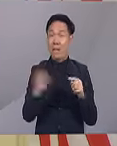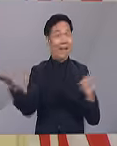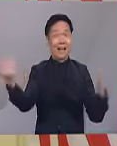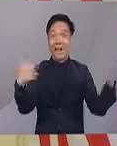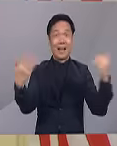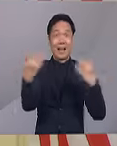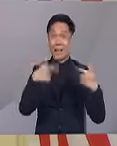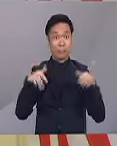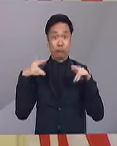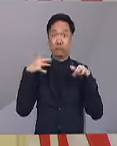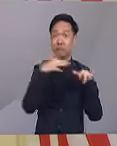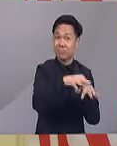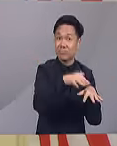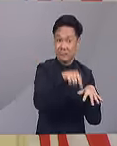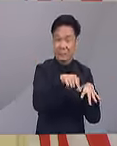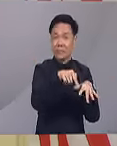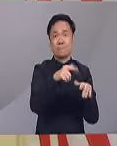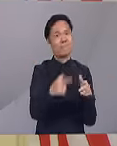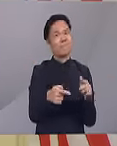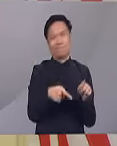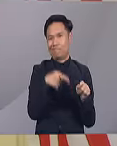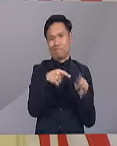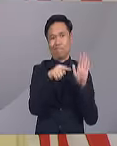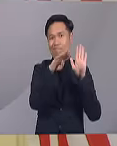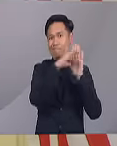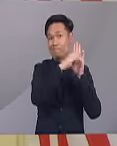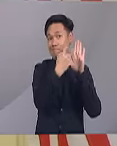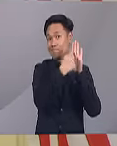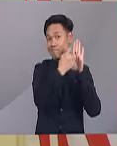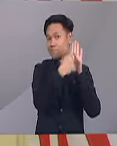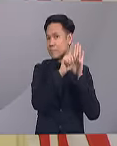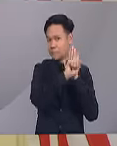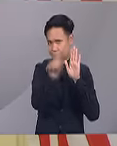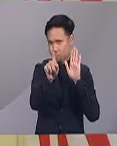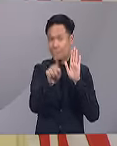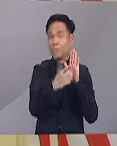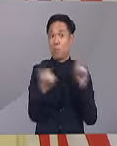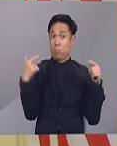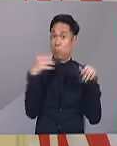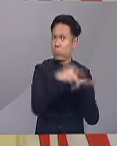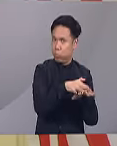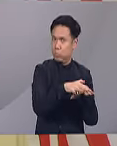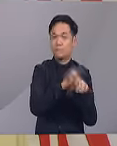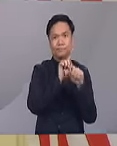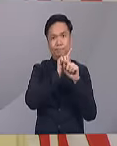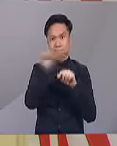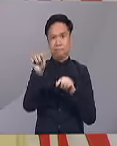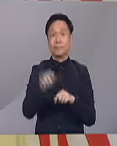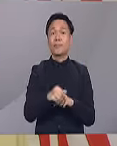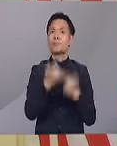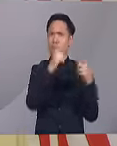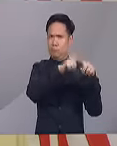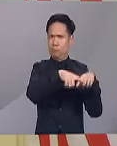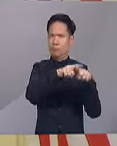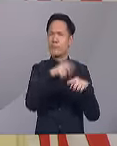ramai, ianya termasuk di dalam negative list yang menjadikan tindakan itu salah. Jadi ianya bergantung kepada keadaan